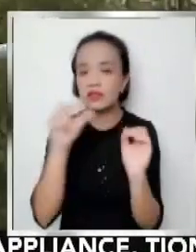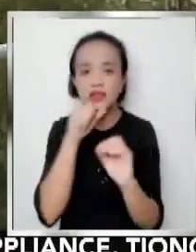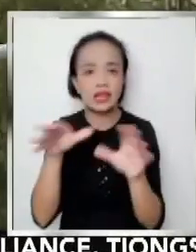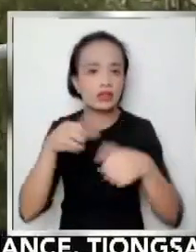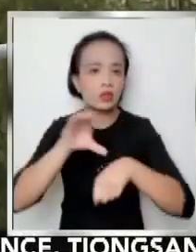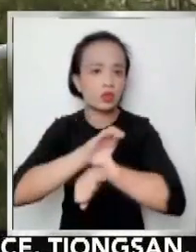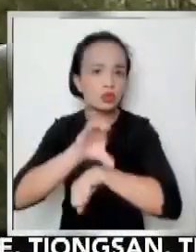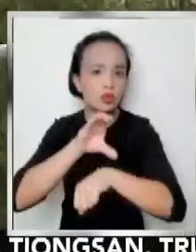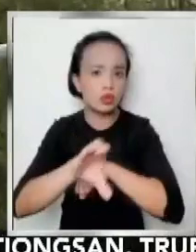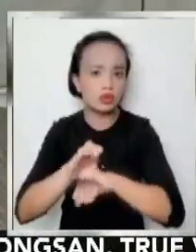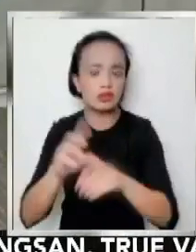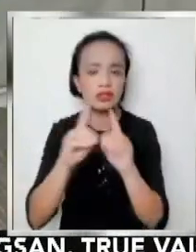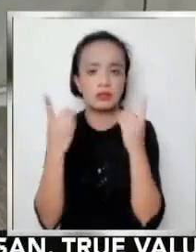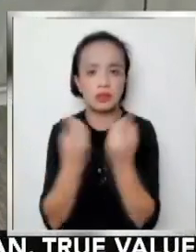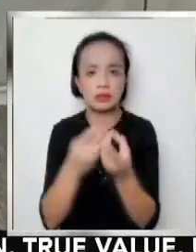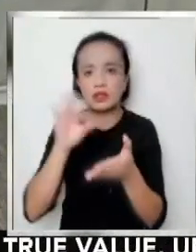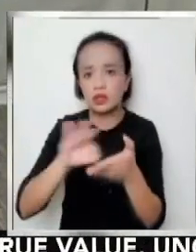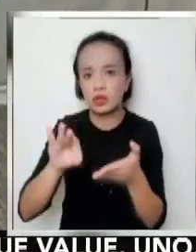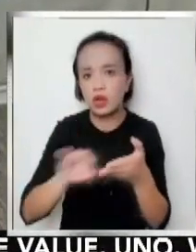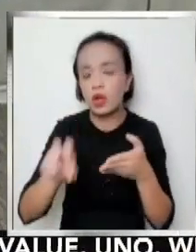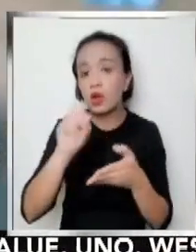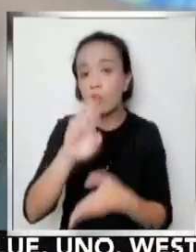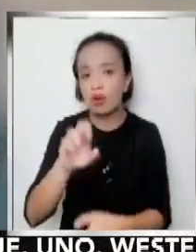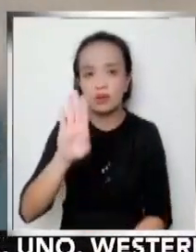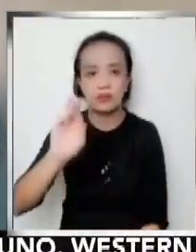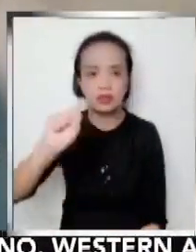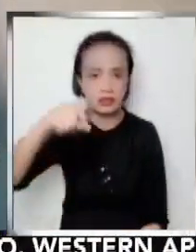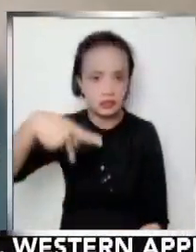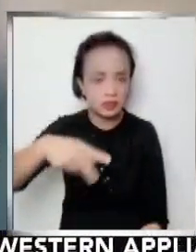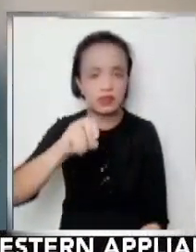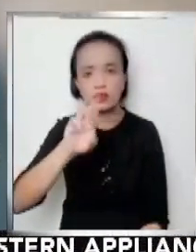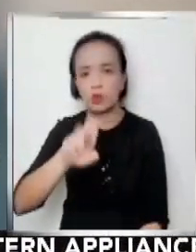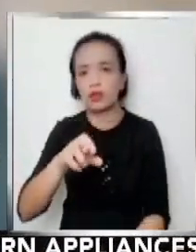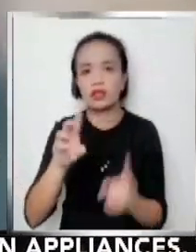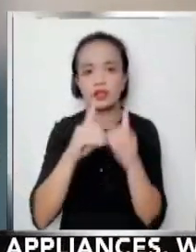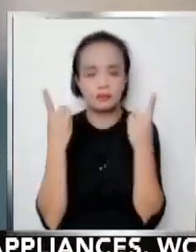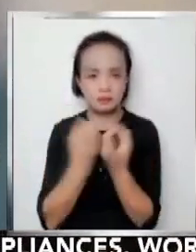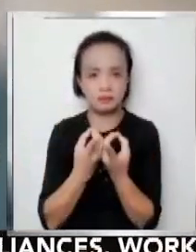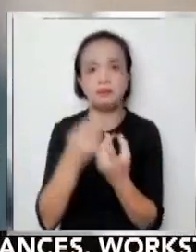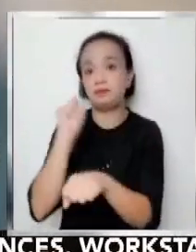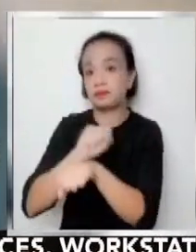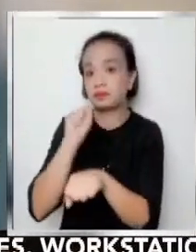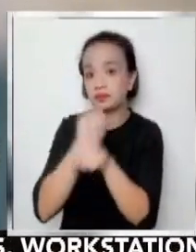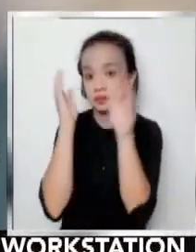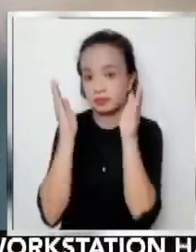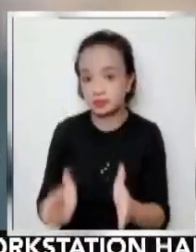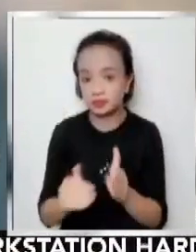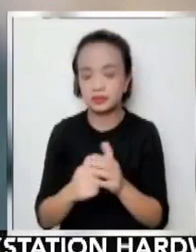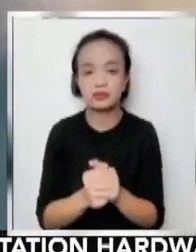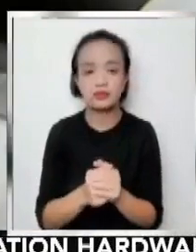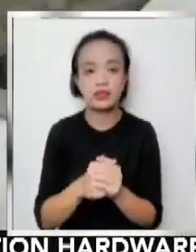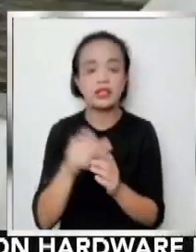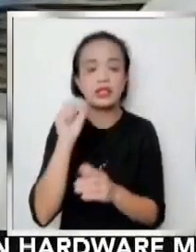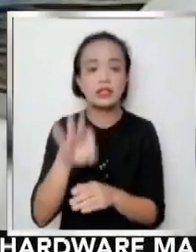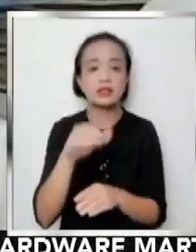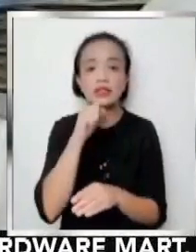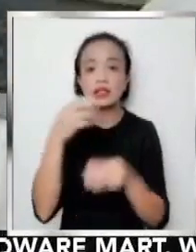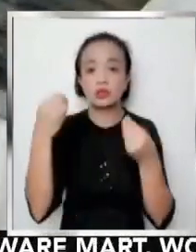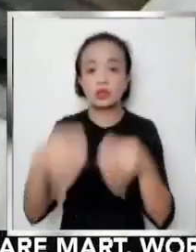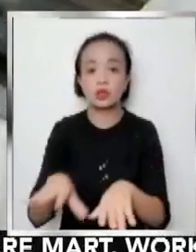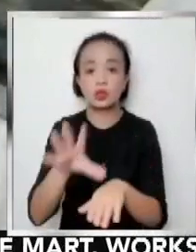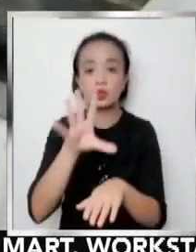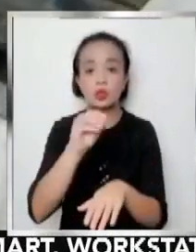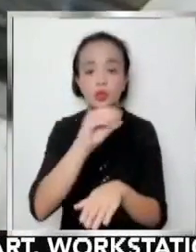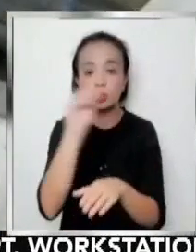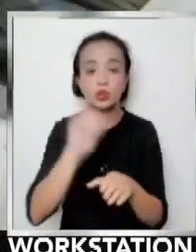Finance, Bangko Sentral at Department of Migrant Workers. At para hindi raw malugi ang mga bangko, ang diskwentong ibibigay nila ay ibabawas na